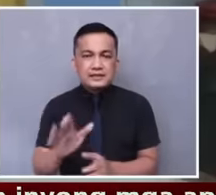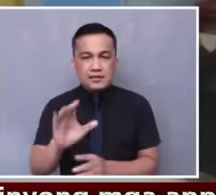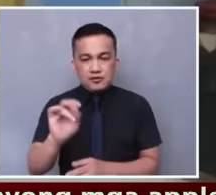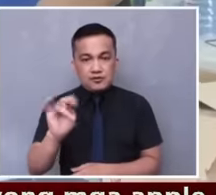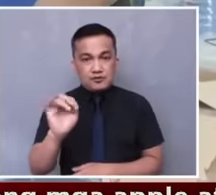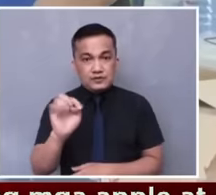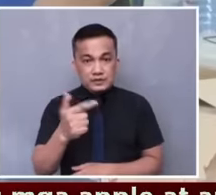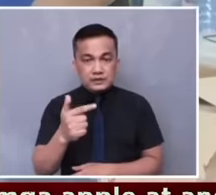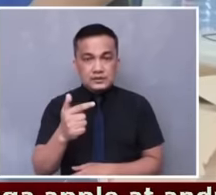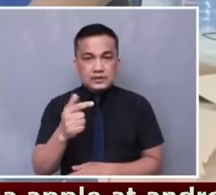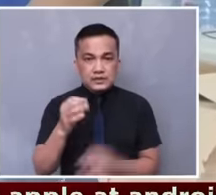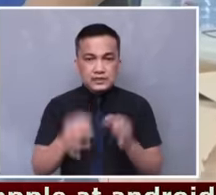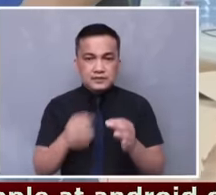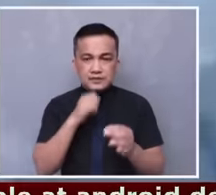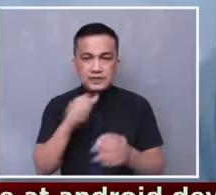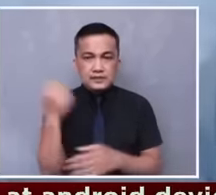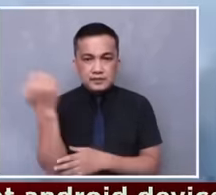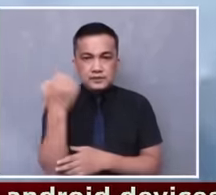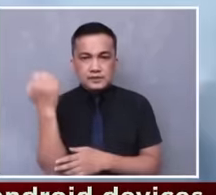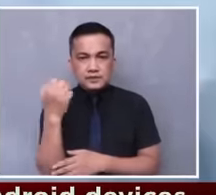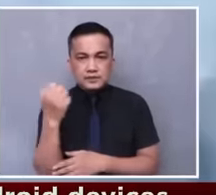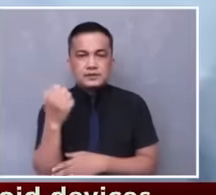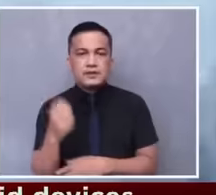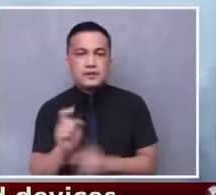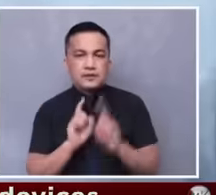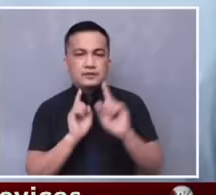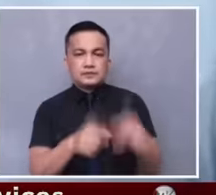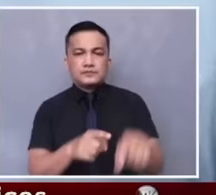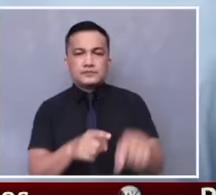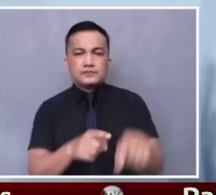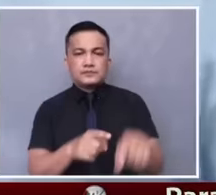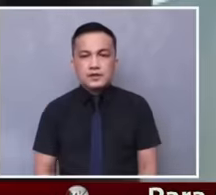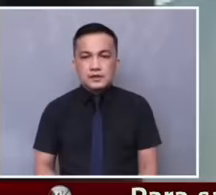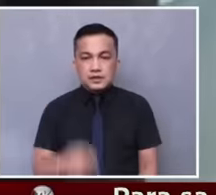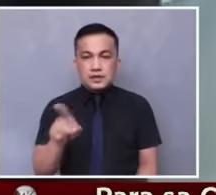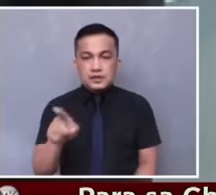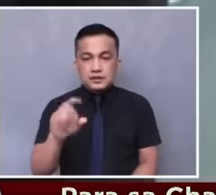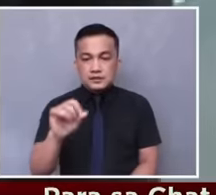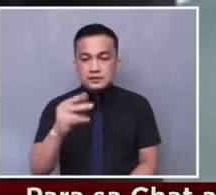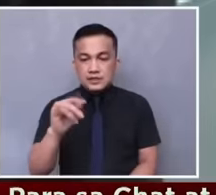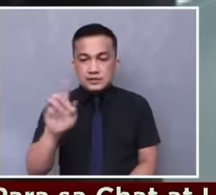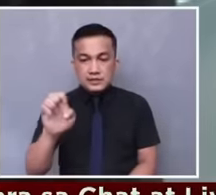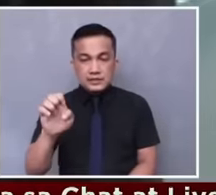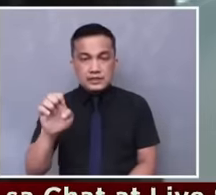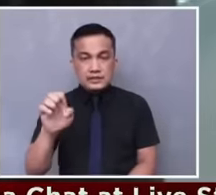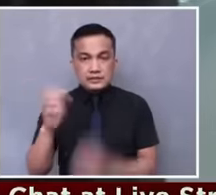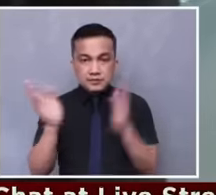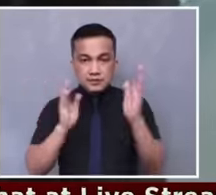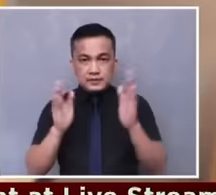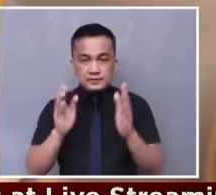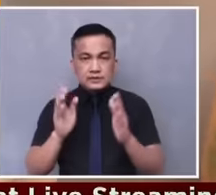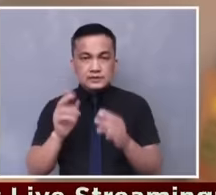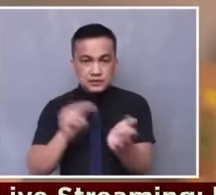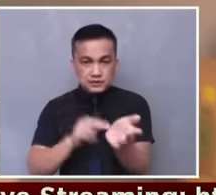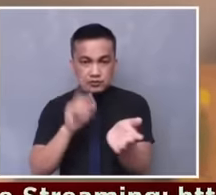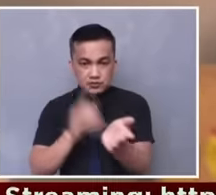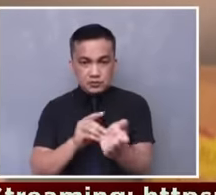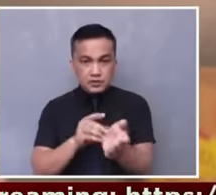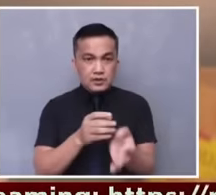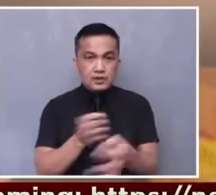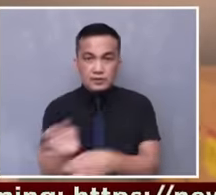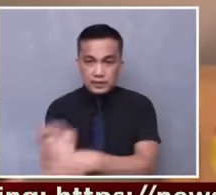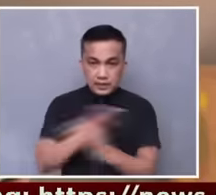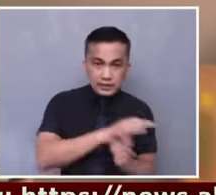rin lang emergency ang lakad. Ang shuttle service ng medical frontliners dahil maghahatid sundo, pwedeng